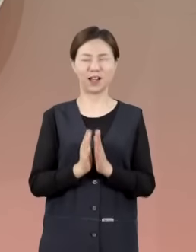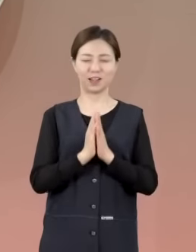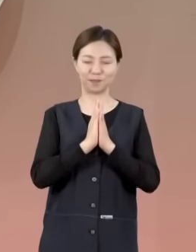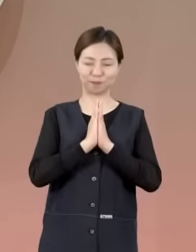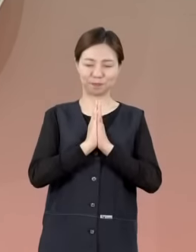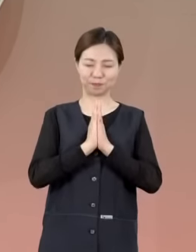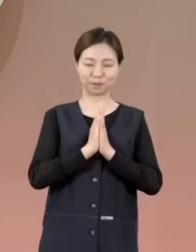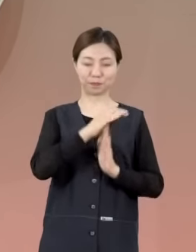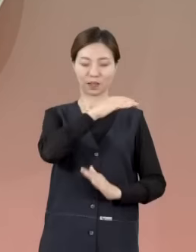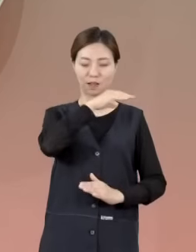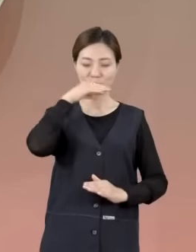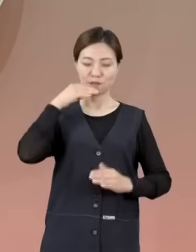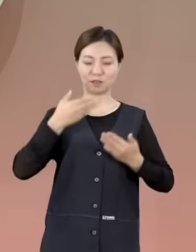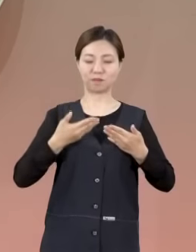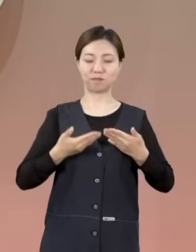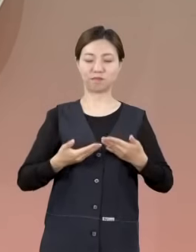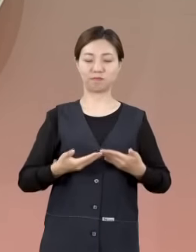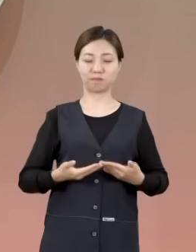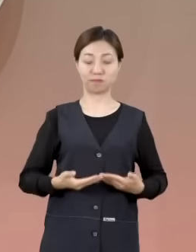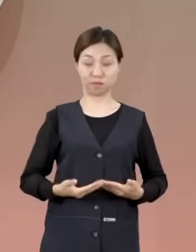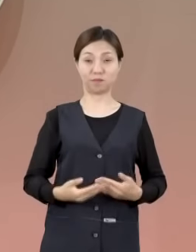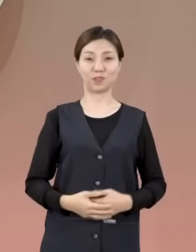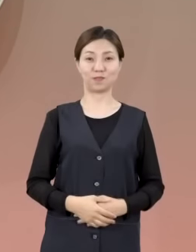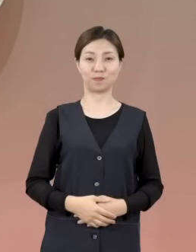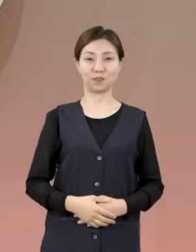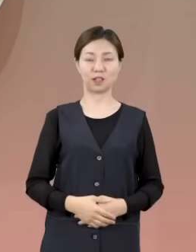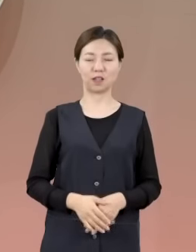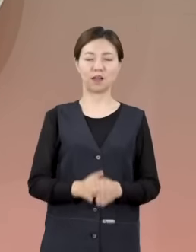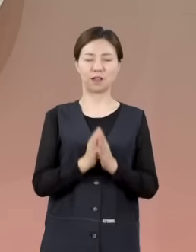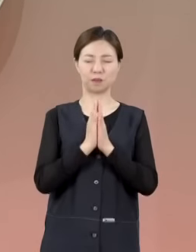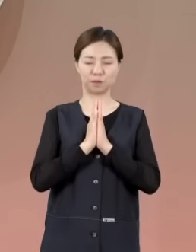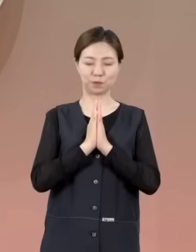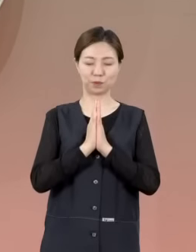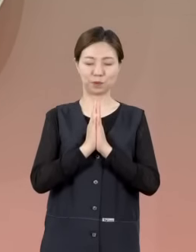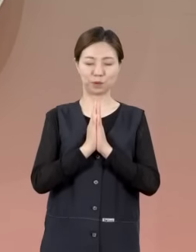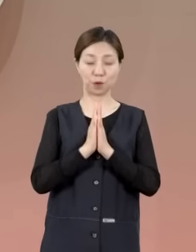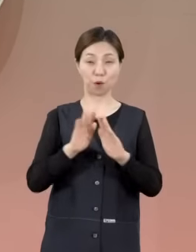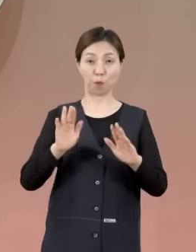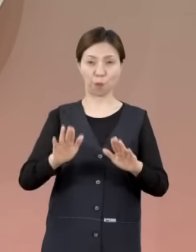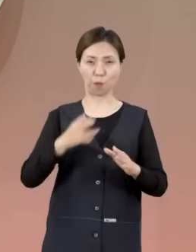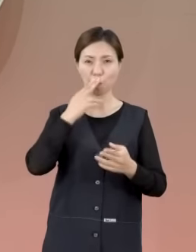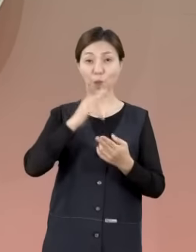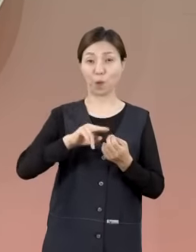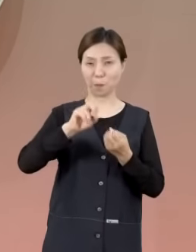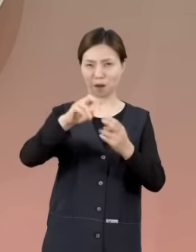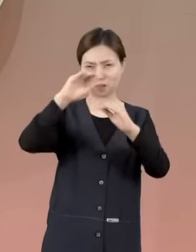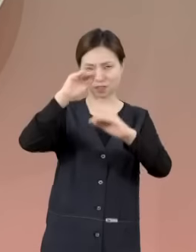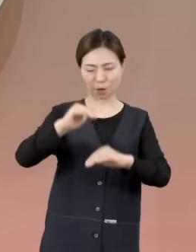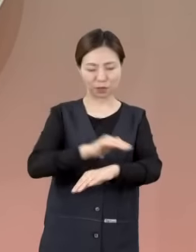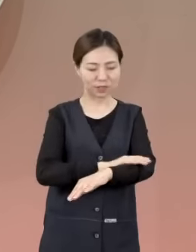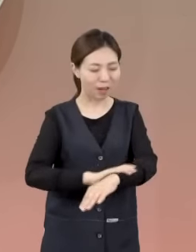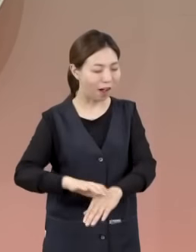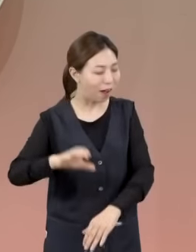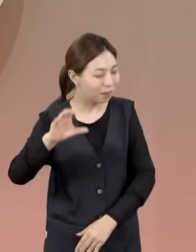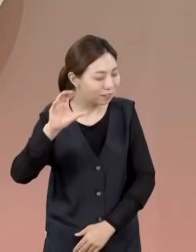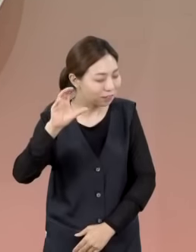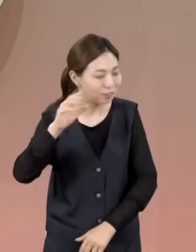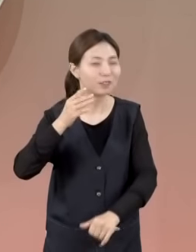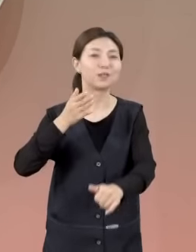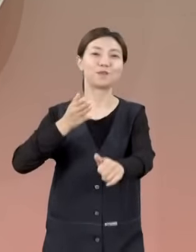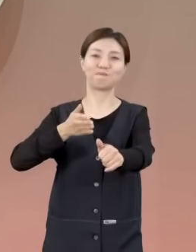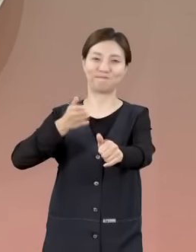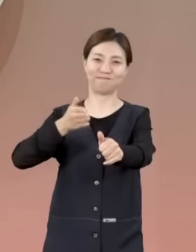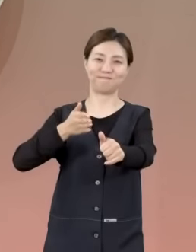합장하고 한번 경건한 마음으로 어 이렇게 귀를 열고 오늘의 편지를